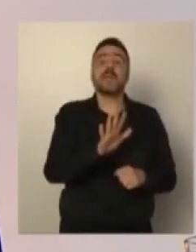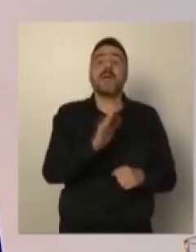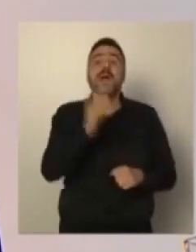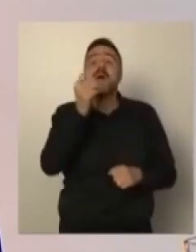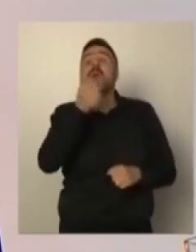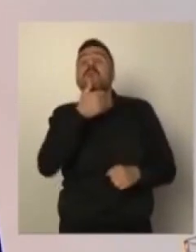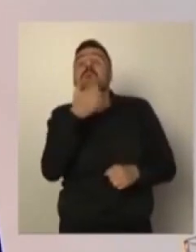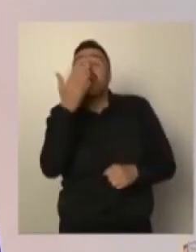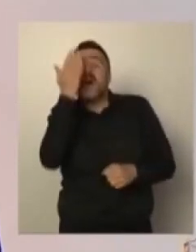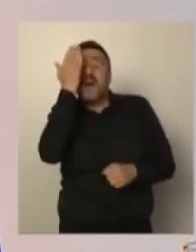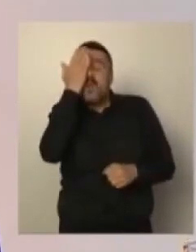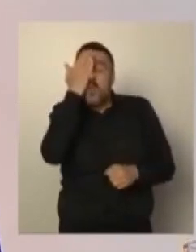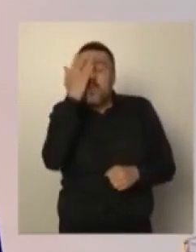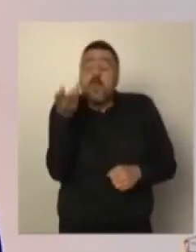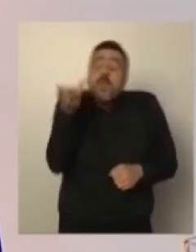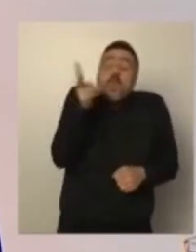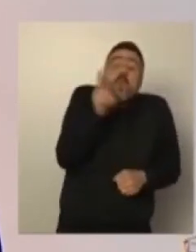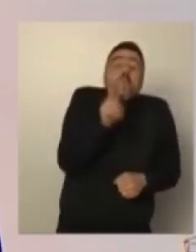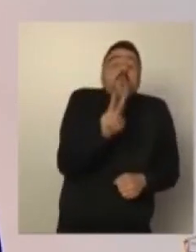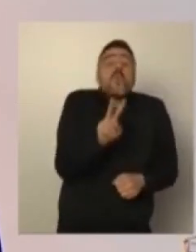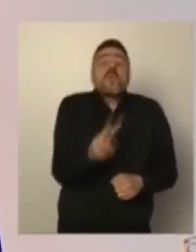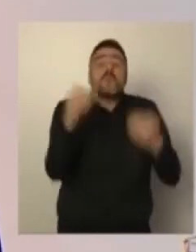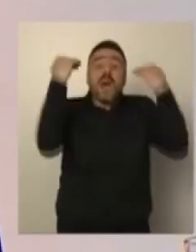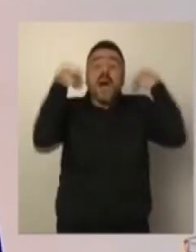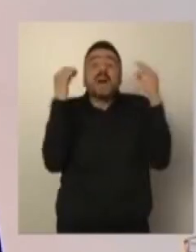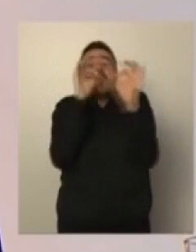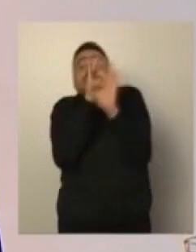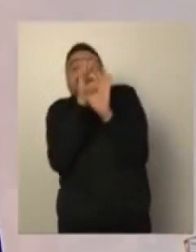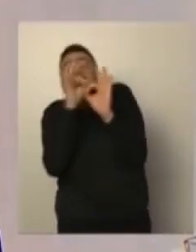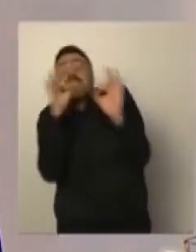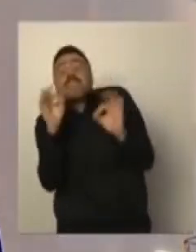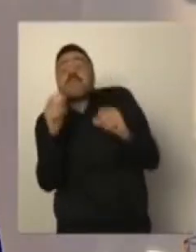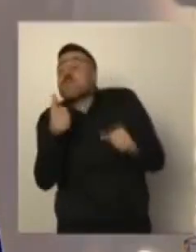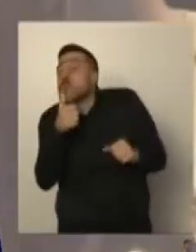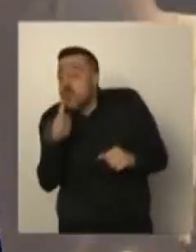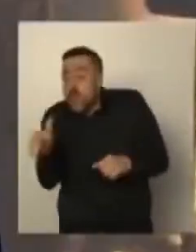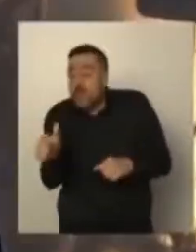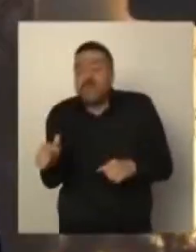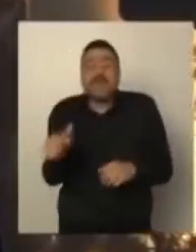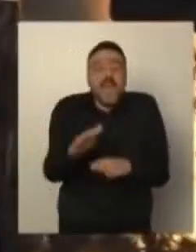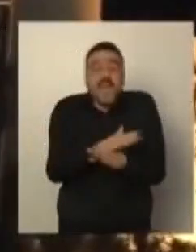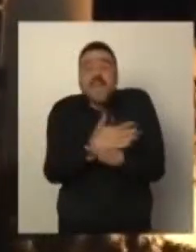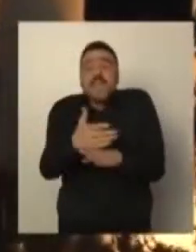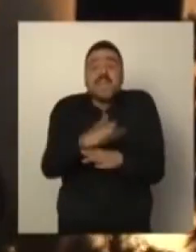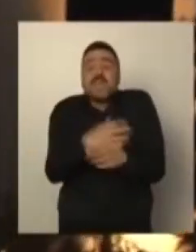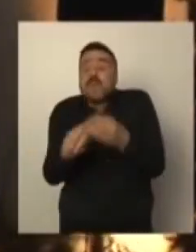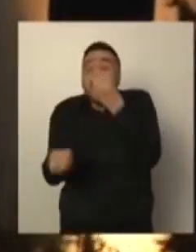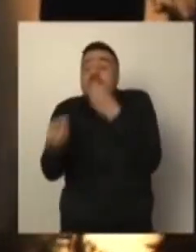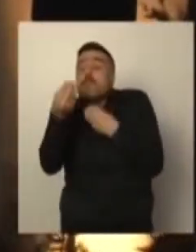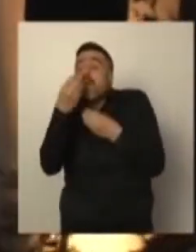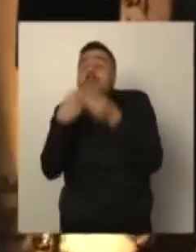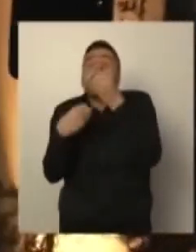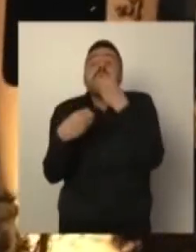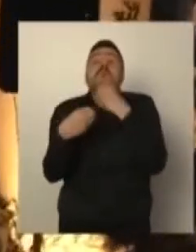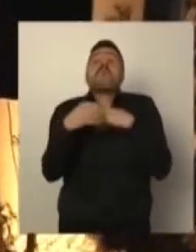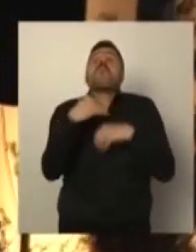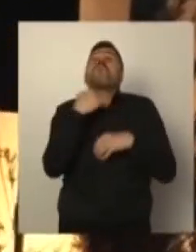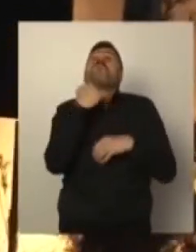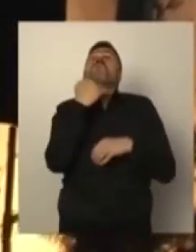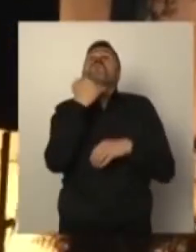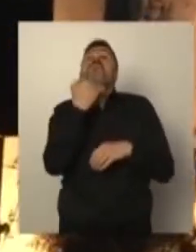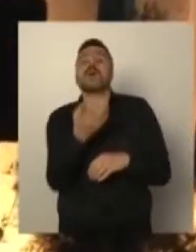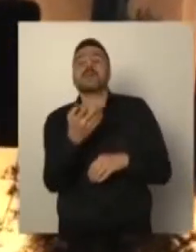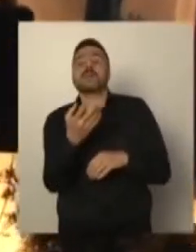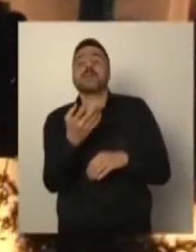malı yememek. Rabbimiz bu konuda da buyuruyor ki وَلَا تَقْرَبُوا مَالَ الْيَت۪يمِ اِلَّا بِالَّت۪ي